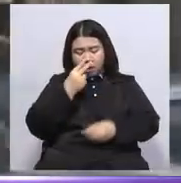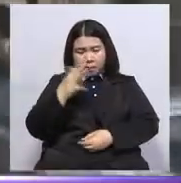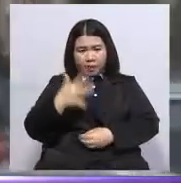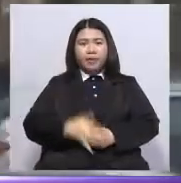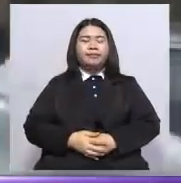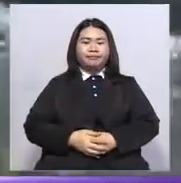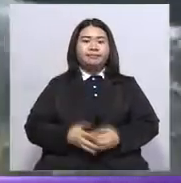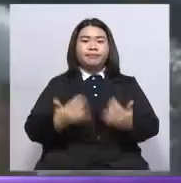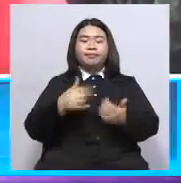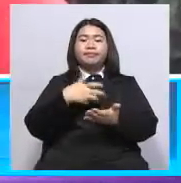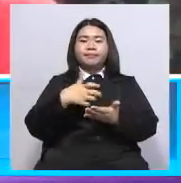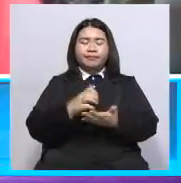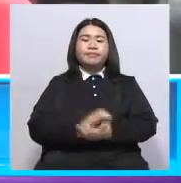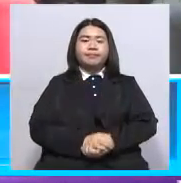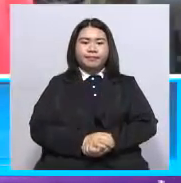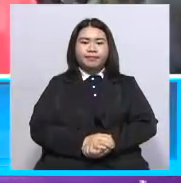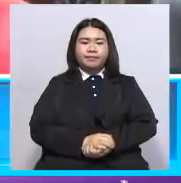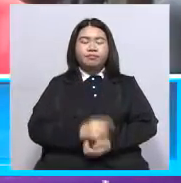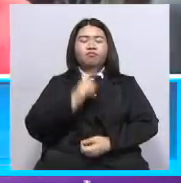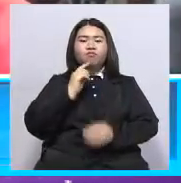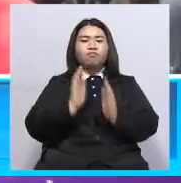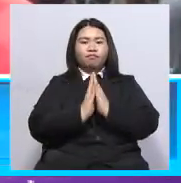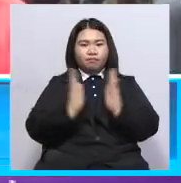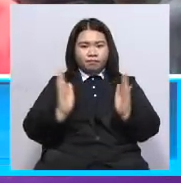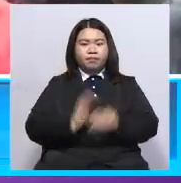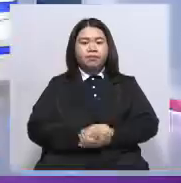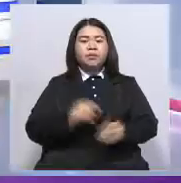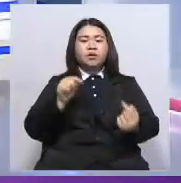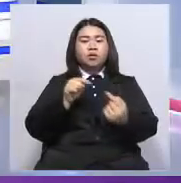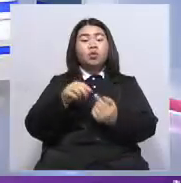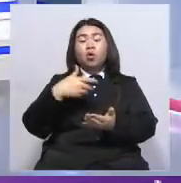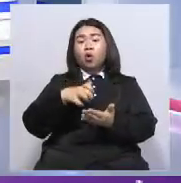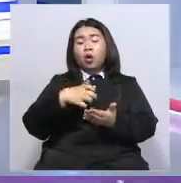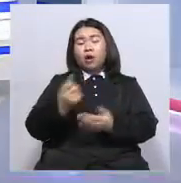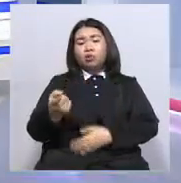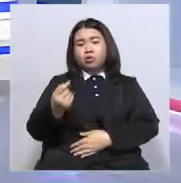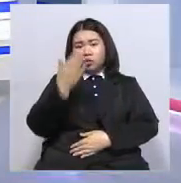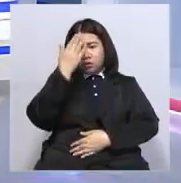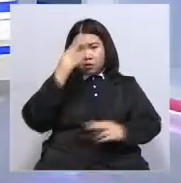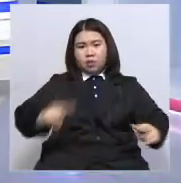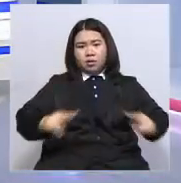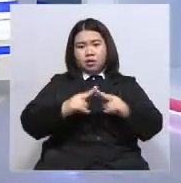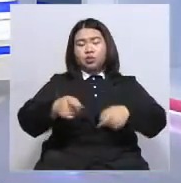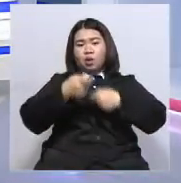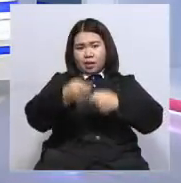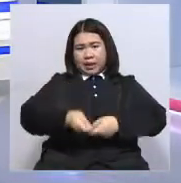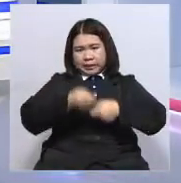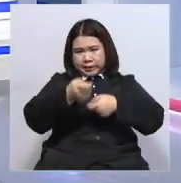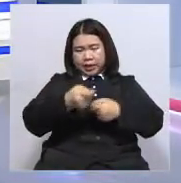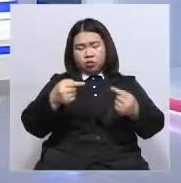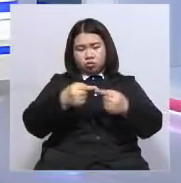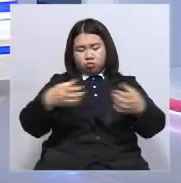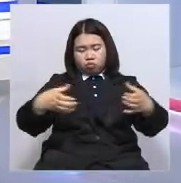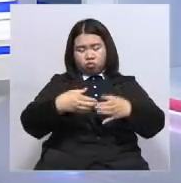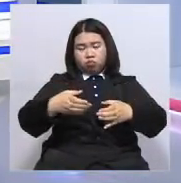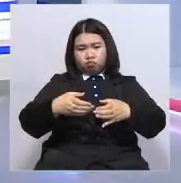ัฐสหกรณ์ค่ะ ขอบคุณคุณณัฐาชื่นพลนะคะเป็นบรรยากาศมาจากหน้ากระทรวงเกษตรและสหกรณ์เป็นการมาชุม